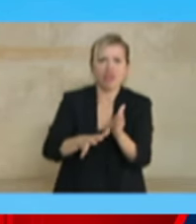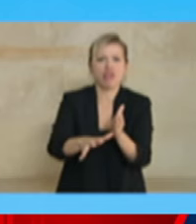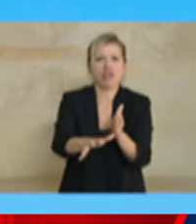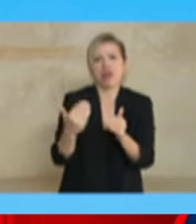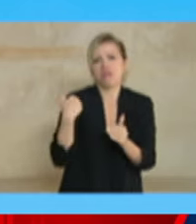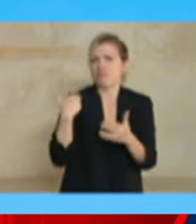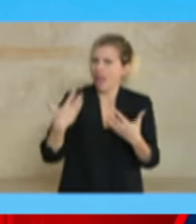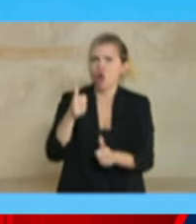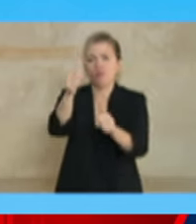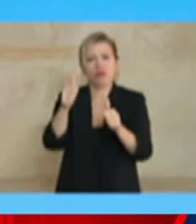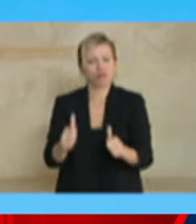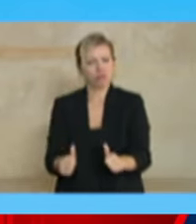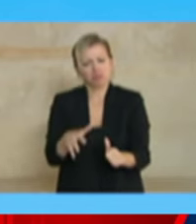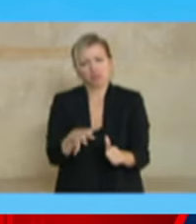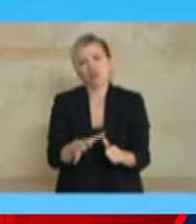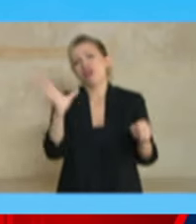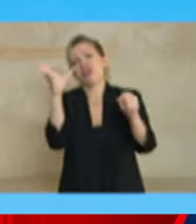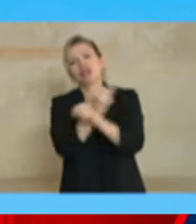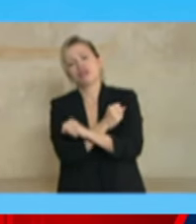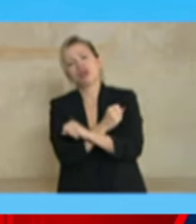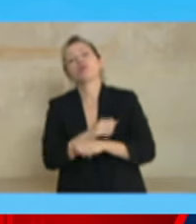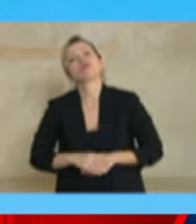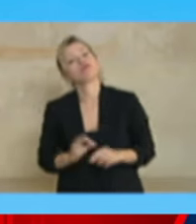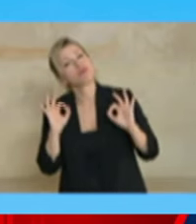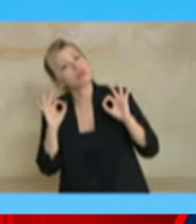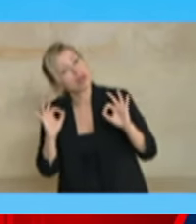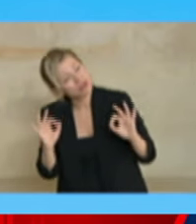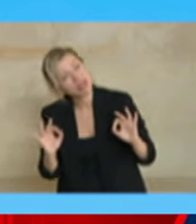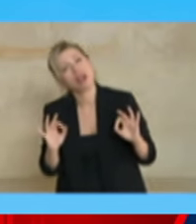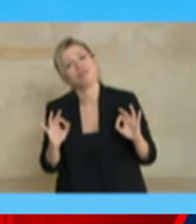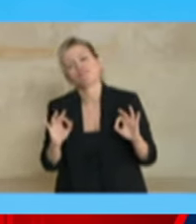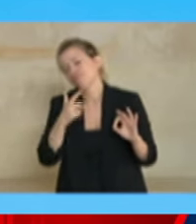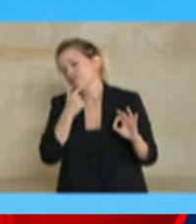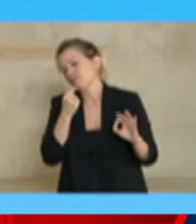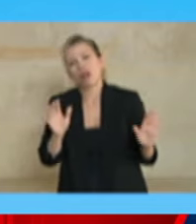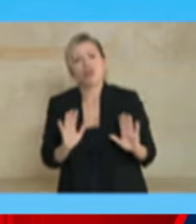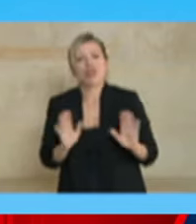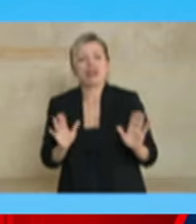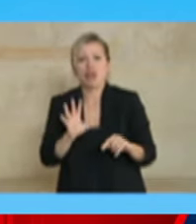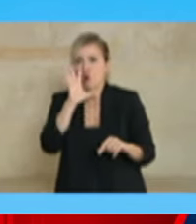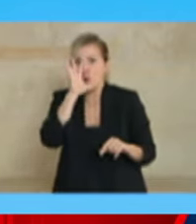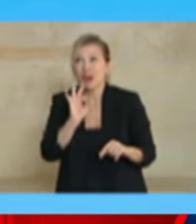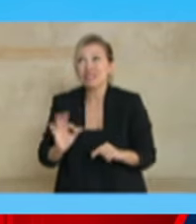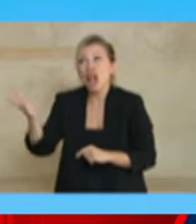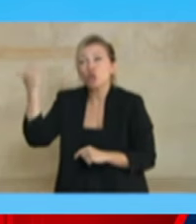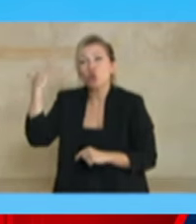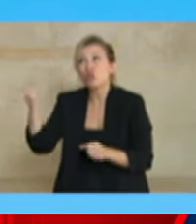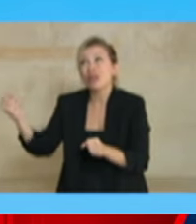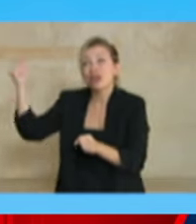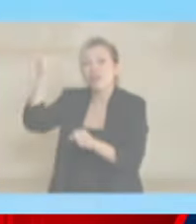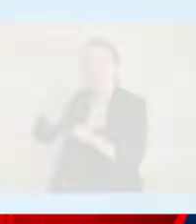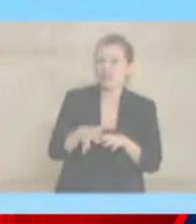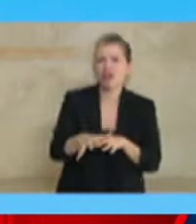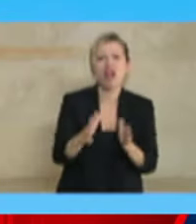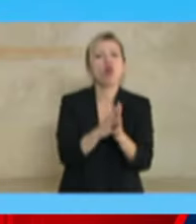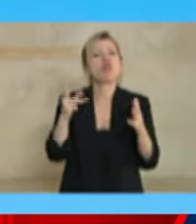πολύ σύντομα. Μην υποτιμάμε την μεγάλη δυσκολία, διότι κληρονομήσαμε το απόλυτο κενό στον